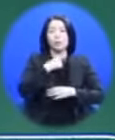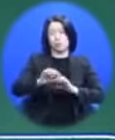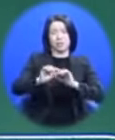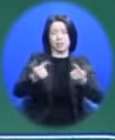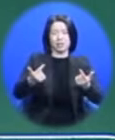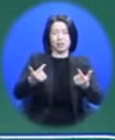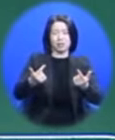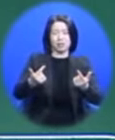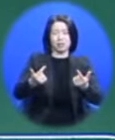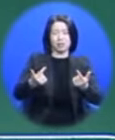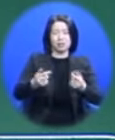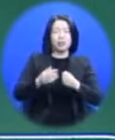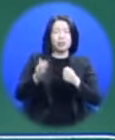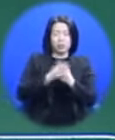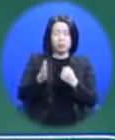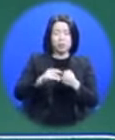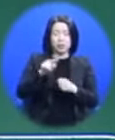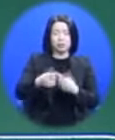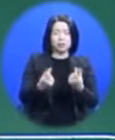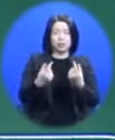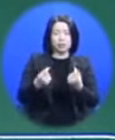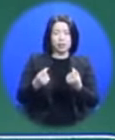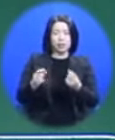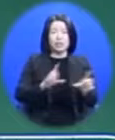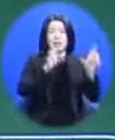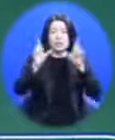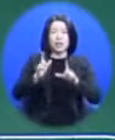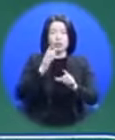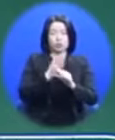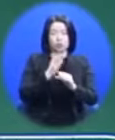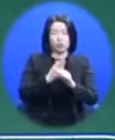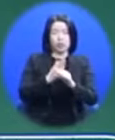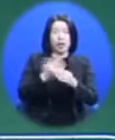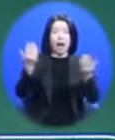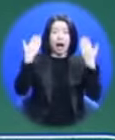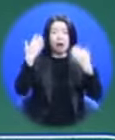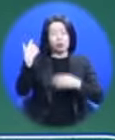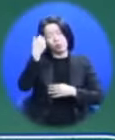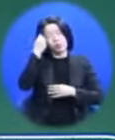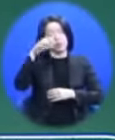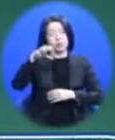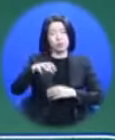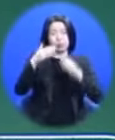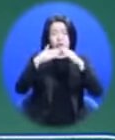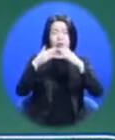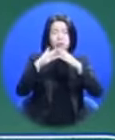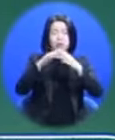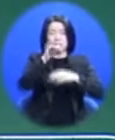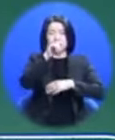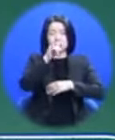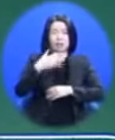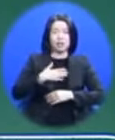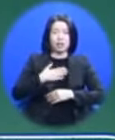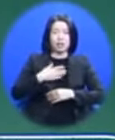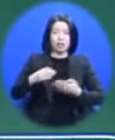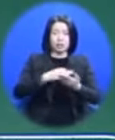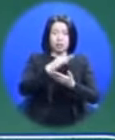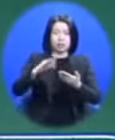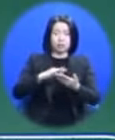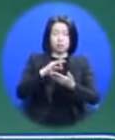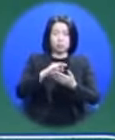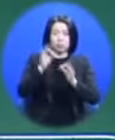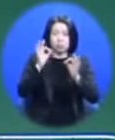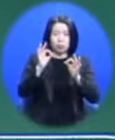않았습니다. 그렇게 지내가는 어느 날 기숙사에 있는데 제가 가진 재정을 다 이렇게 점검을